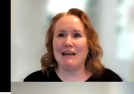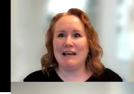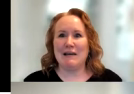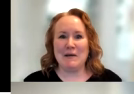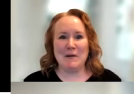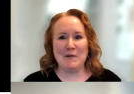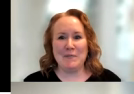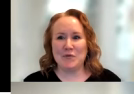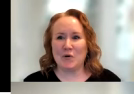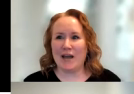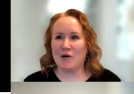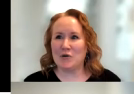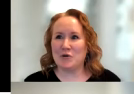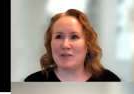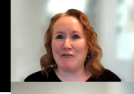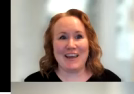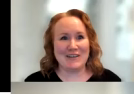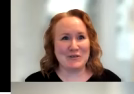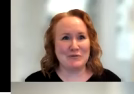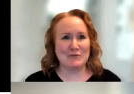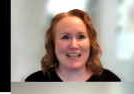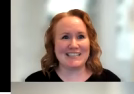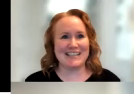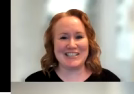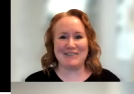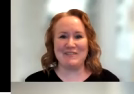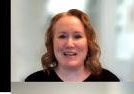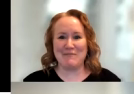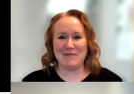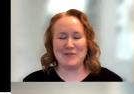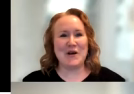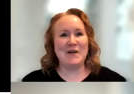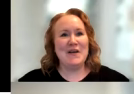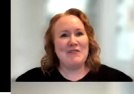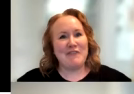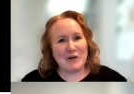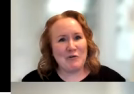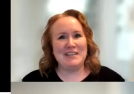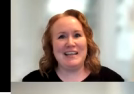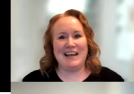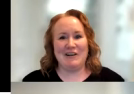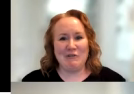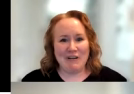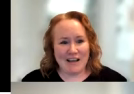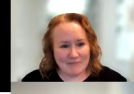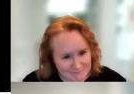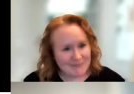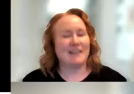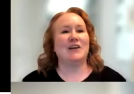jurist. Og jeg har også hørt det var flere som slet litt med det. Så velkommen til dere,